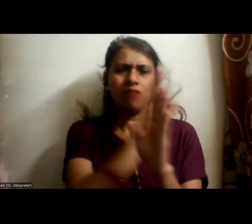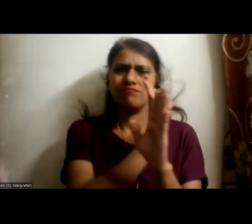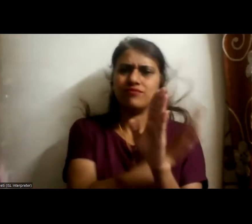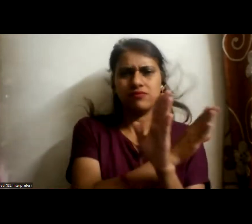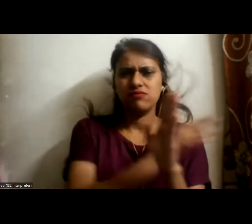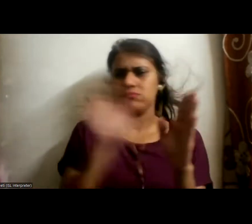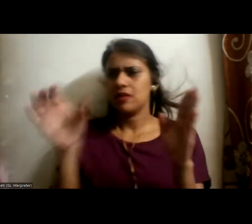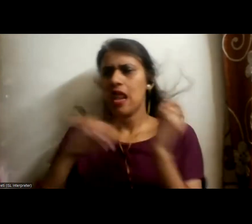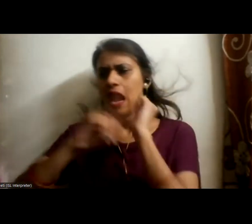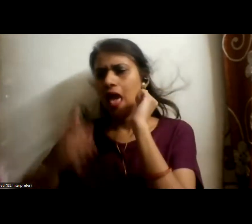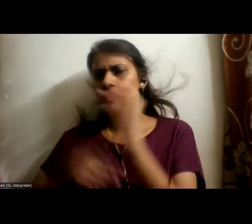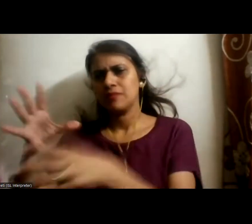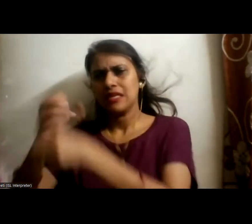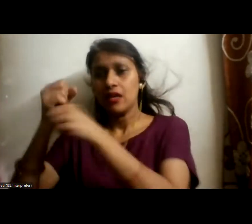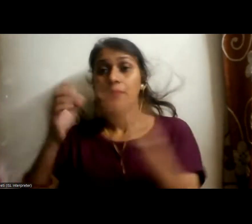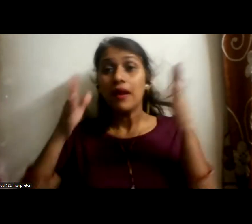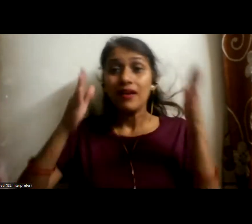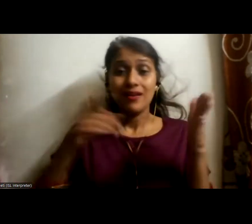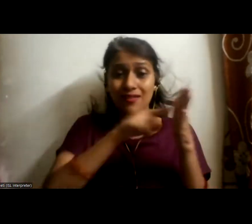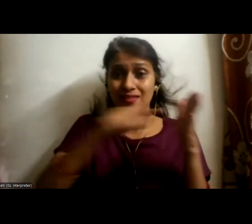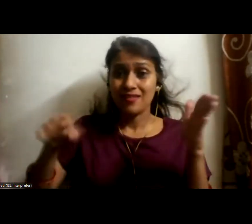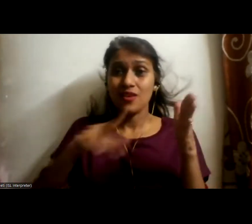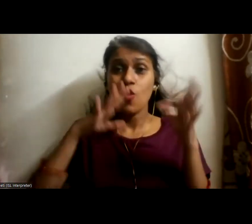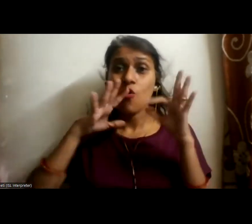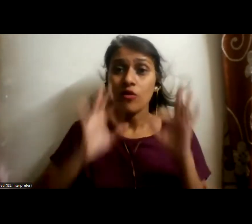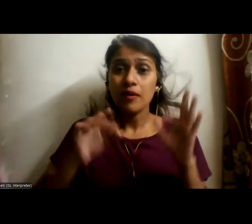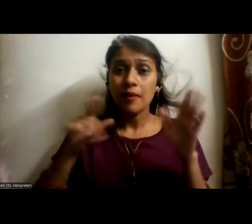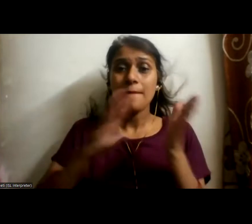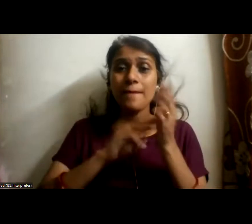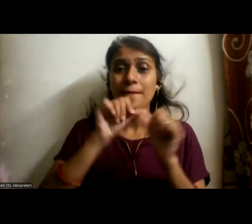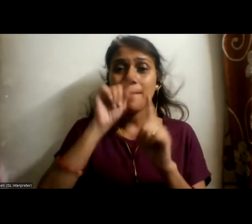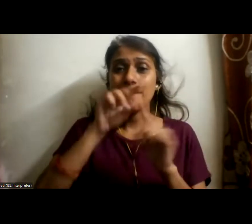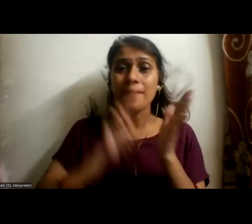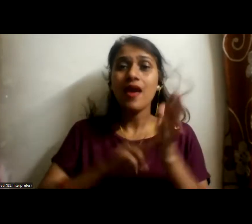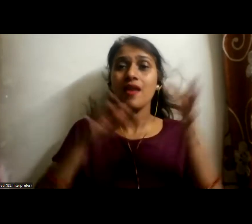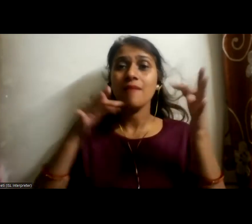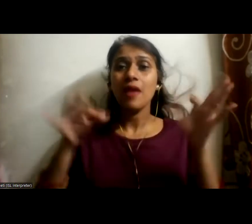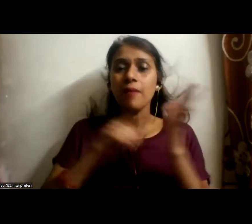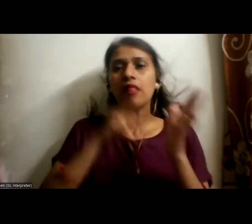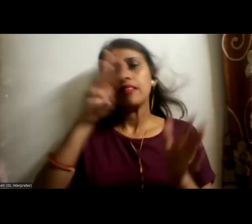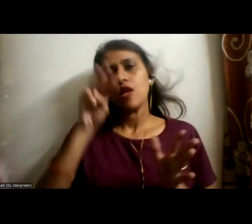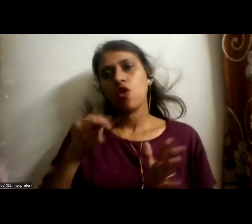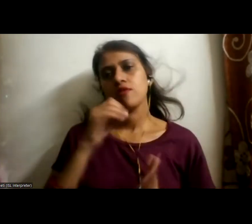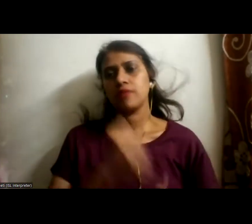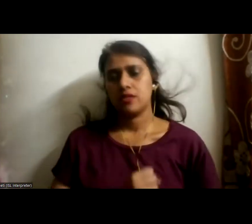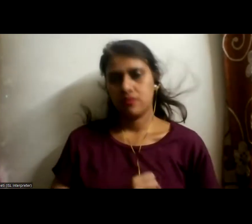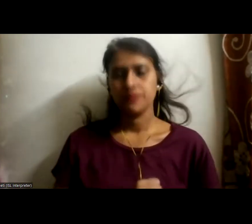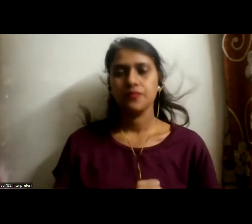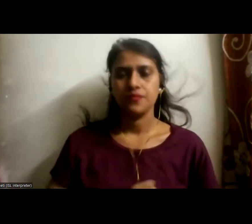a certificate. What should we have put there? So certificate of plagiarism, right? Certificate of plagiarism की बात कर रहे हैं